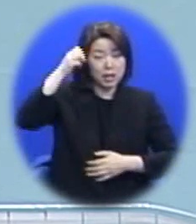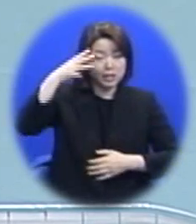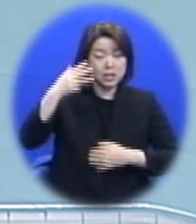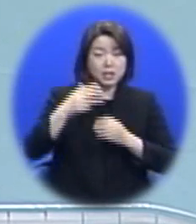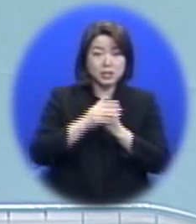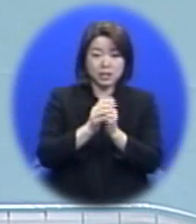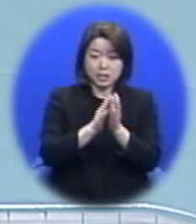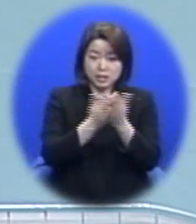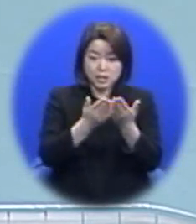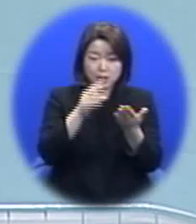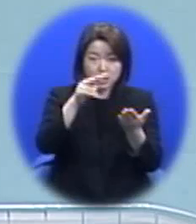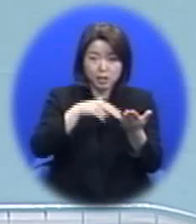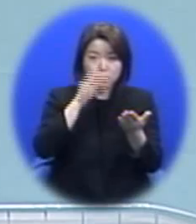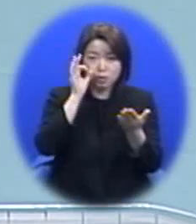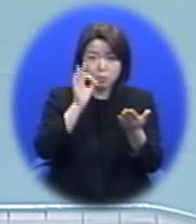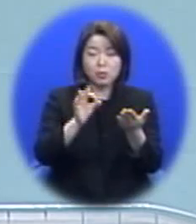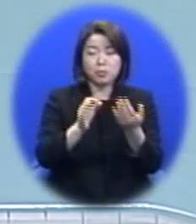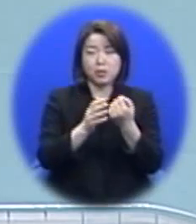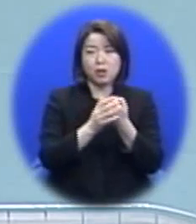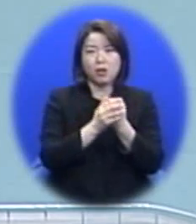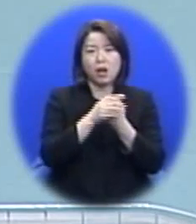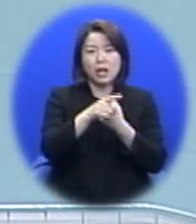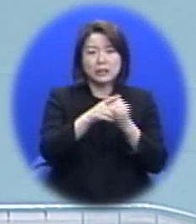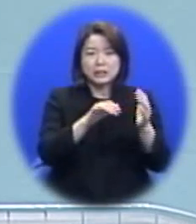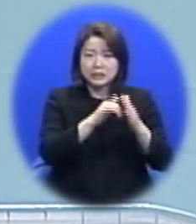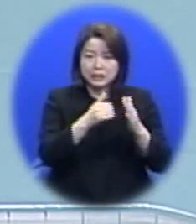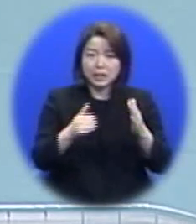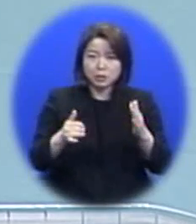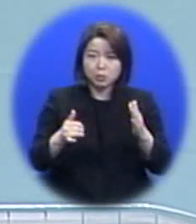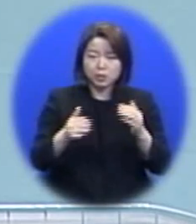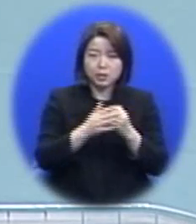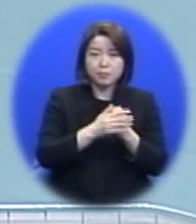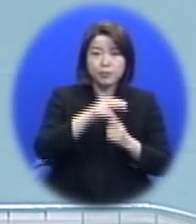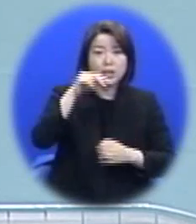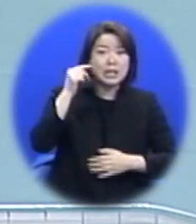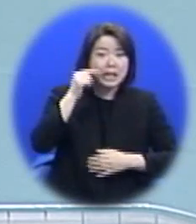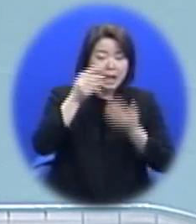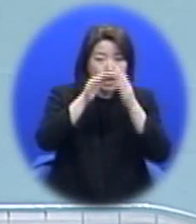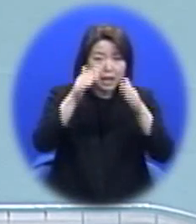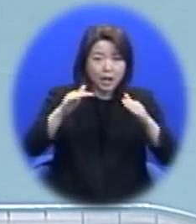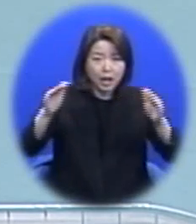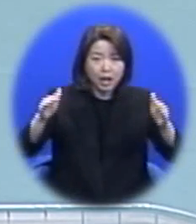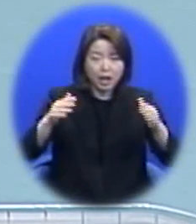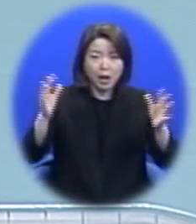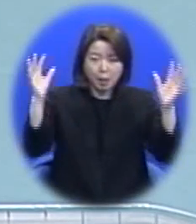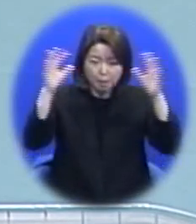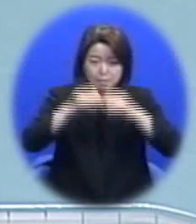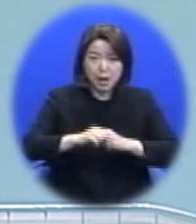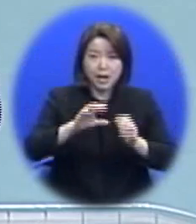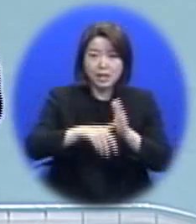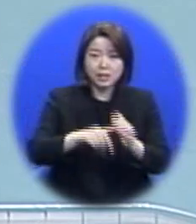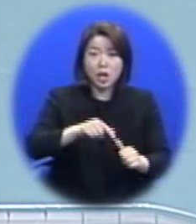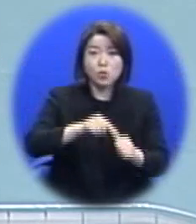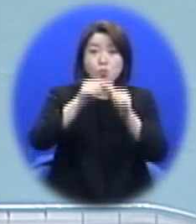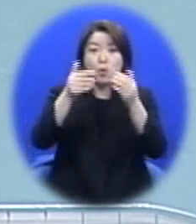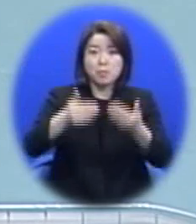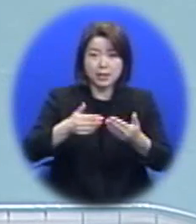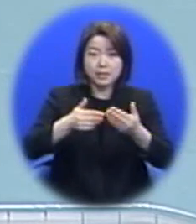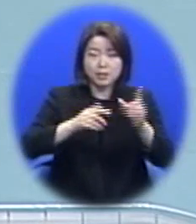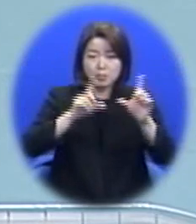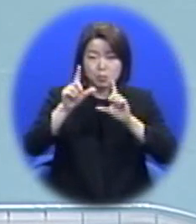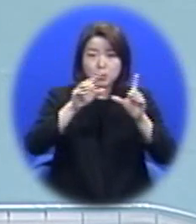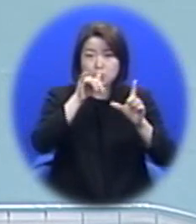그 가족들이 소돔과 고모라가 멸망할 때 건짐을 받는 장면이 나옵니다. 하나님이 아브라함의